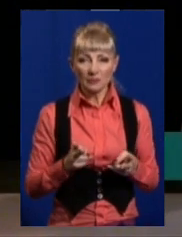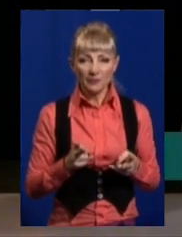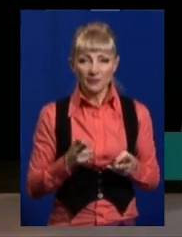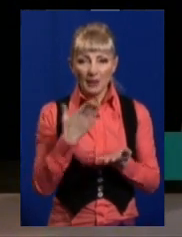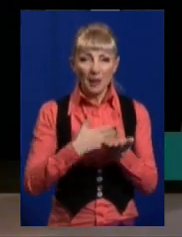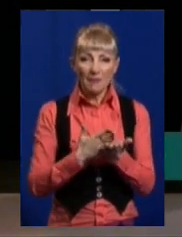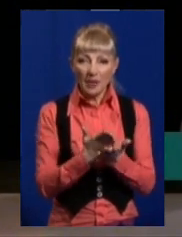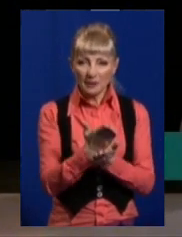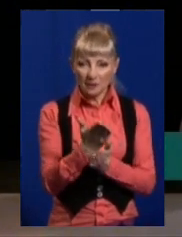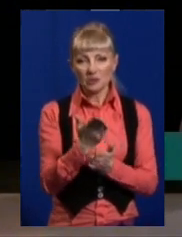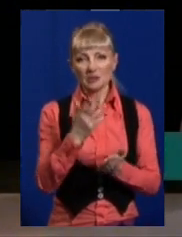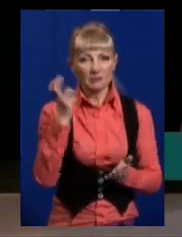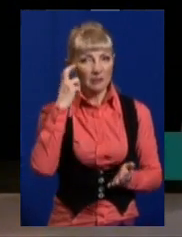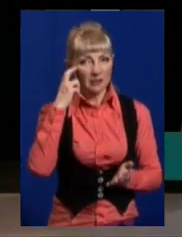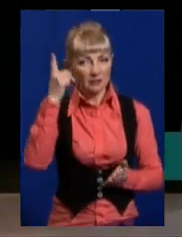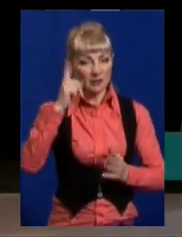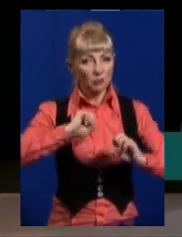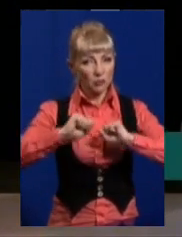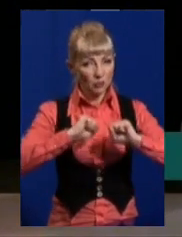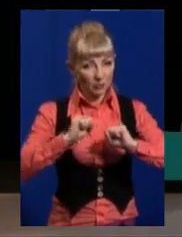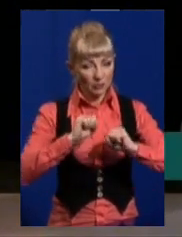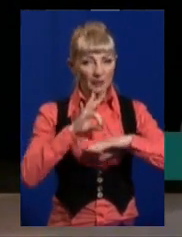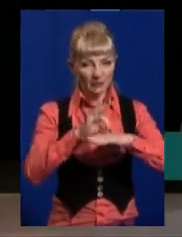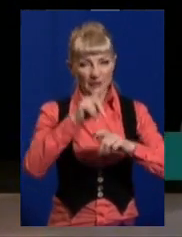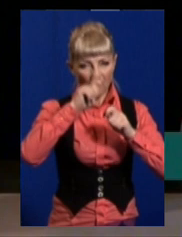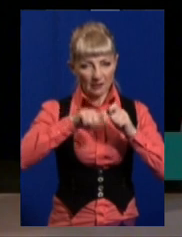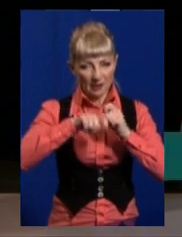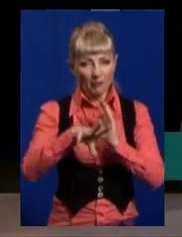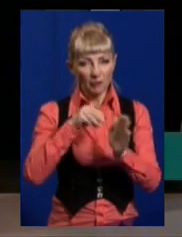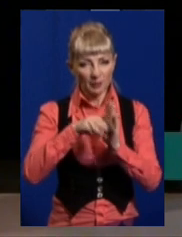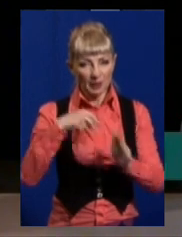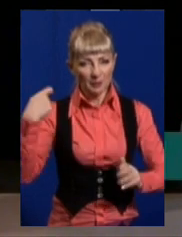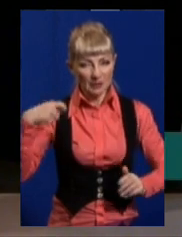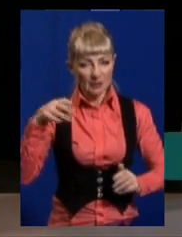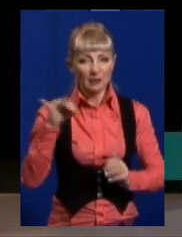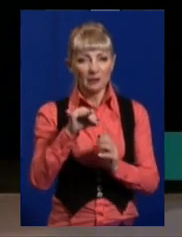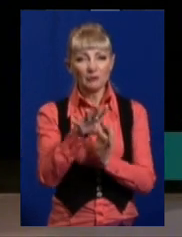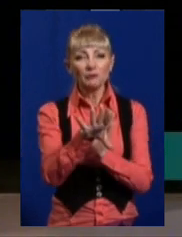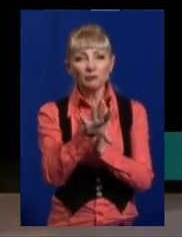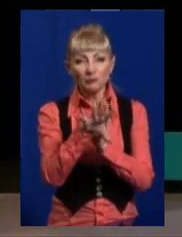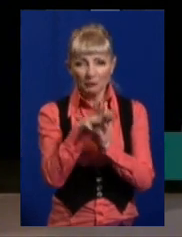політичним київським елітам провести контрольовані вибори президента та вибори до парламенту. Тому що